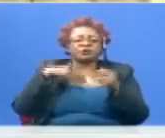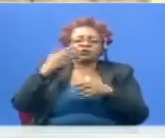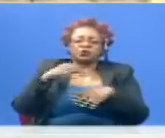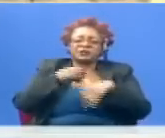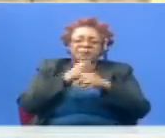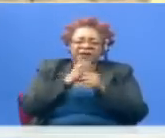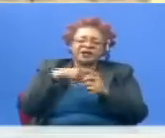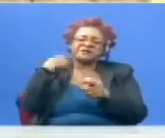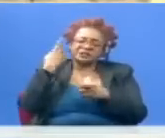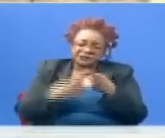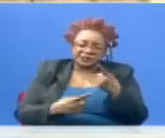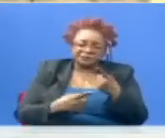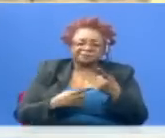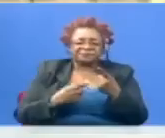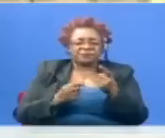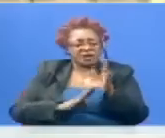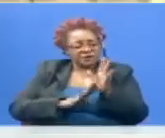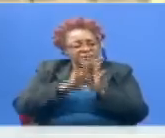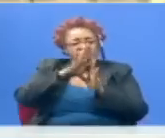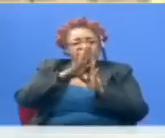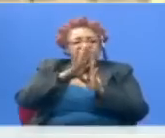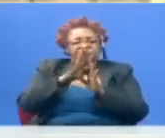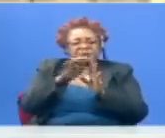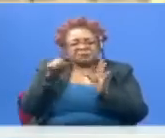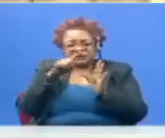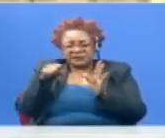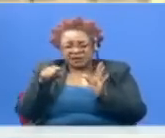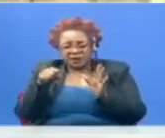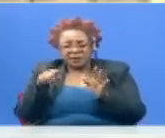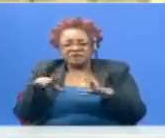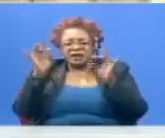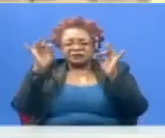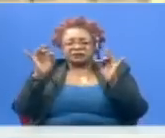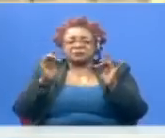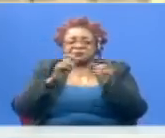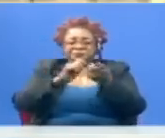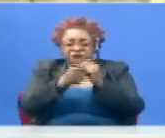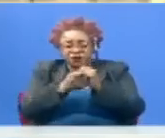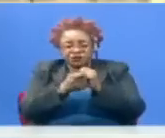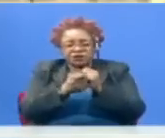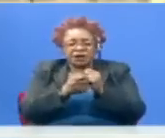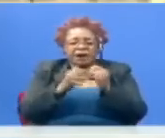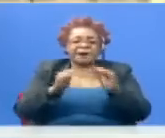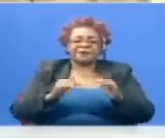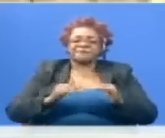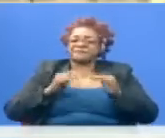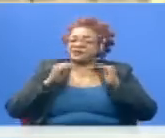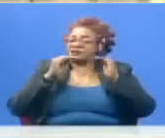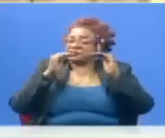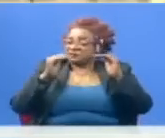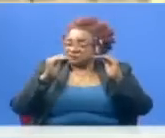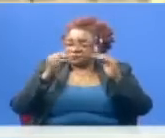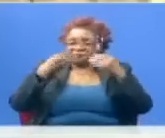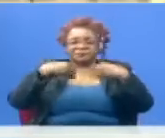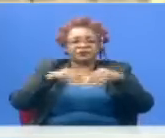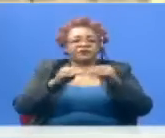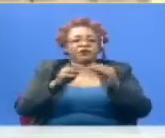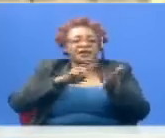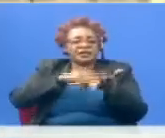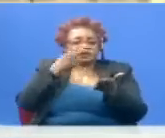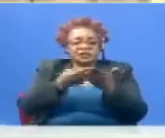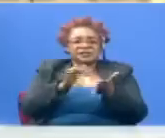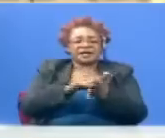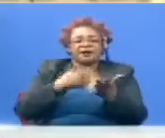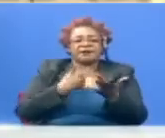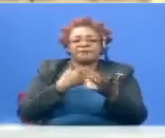mwaka nikidevelop according to the errors I saw. Na pia nina advance to polepole according to the resources that I have,